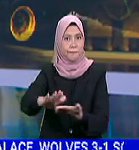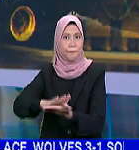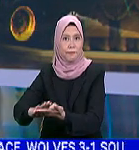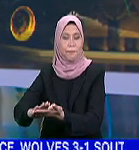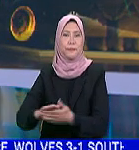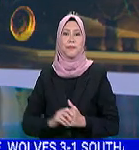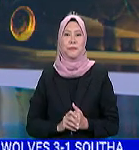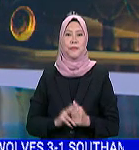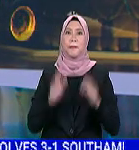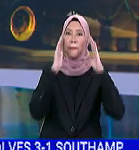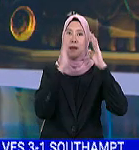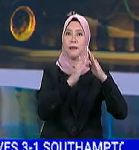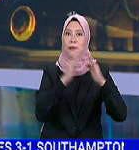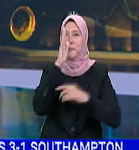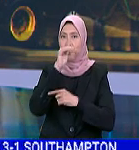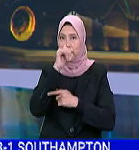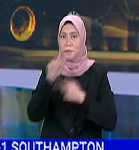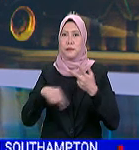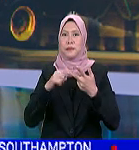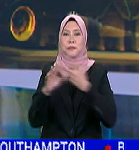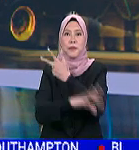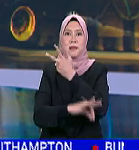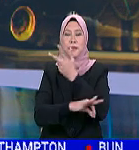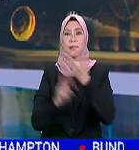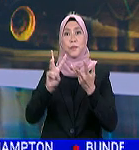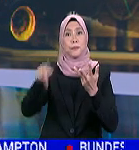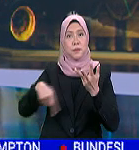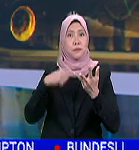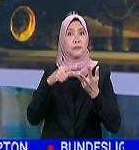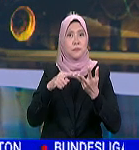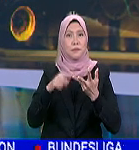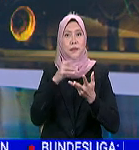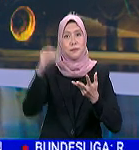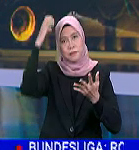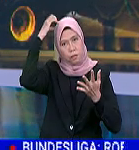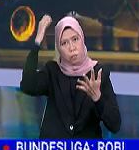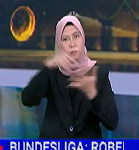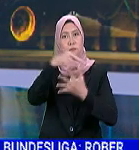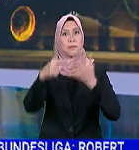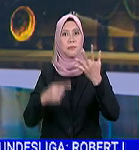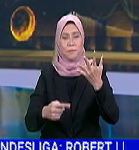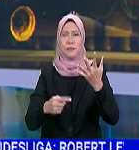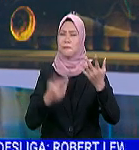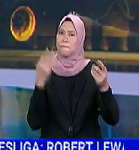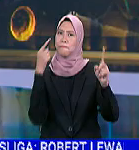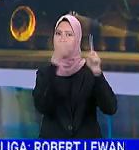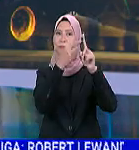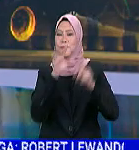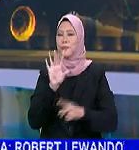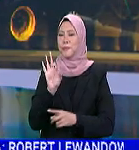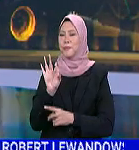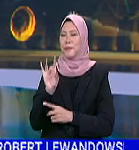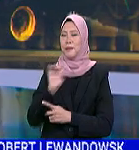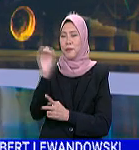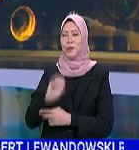pembersihan membabitkan negeri Pahang, Melaka, Negeri Sembilan, wilayah Persekutuan Kuala Lumpur dan Selangor telah mencapai